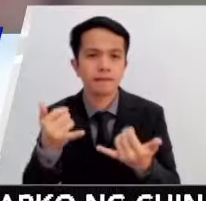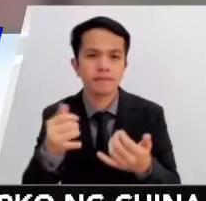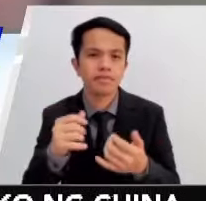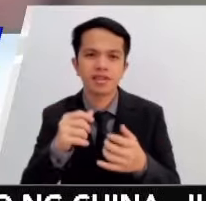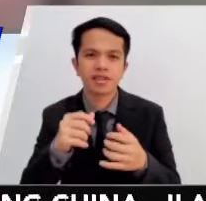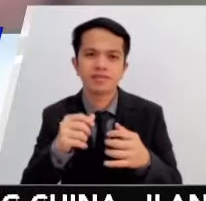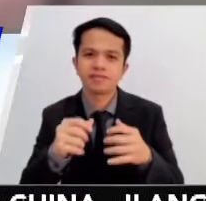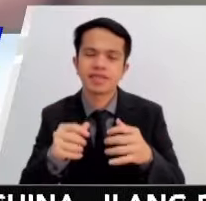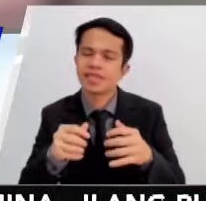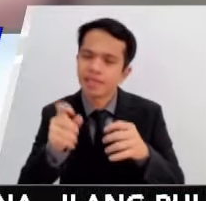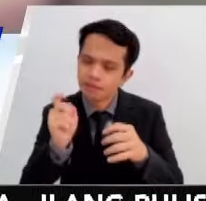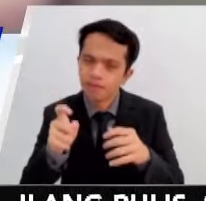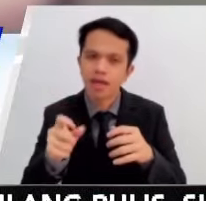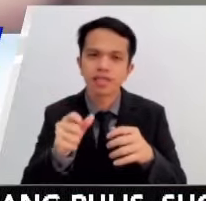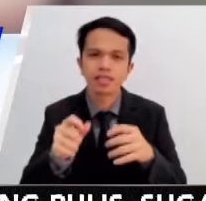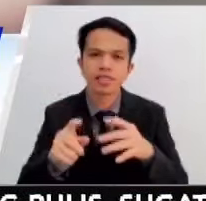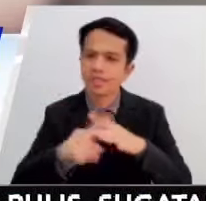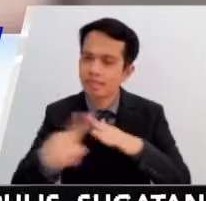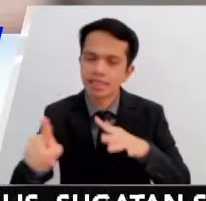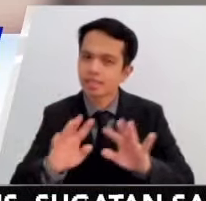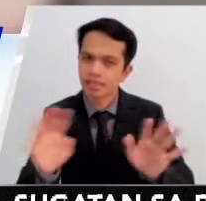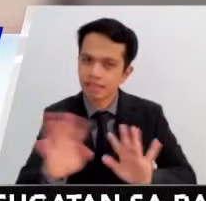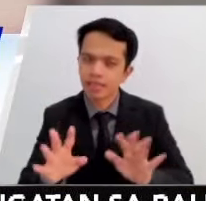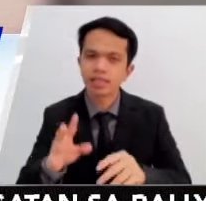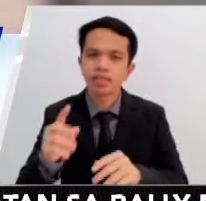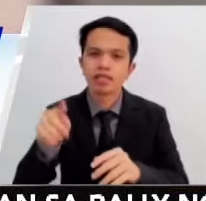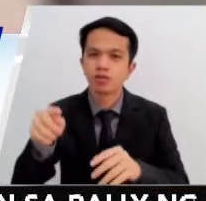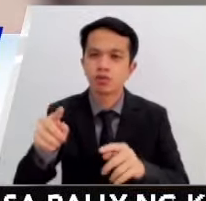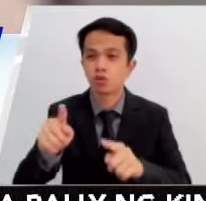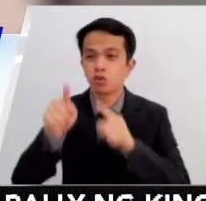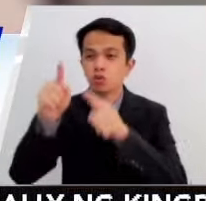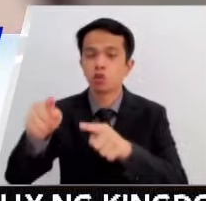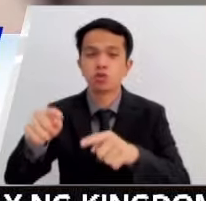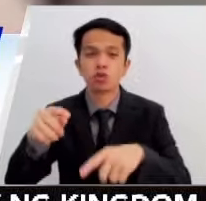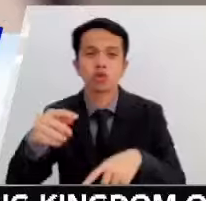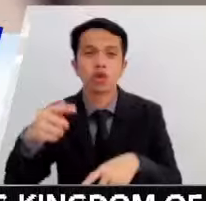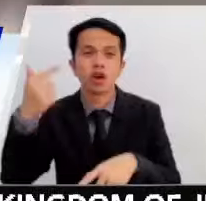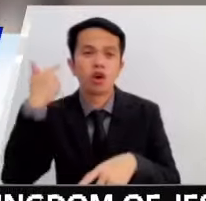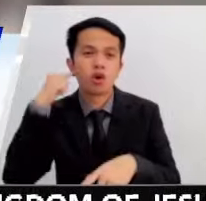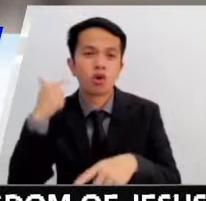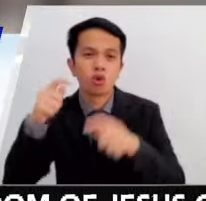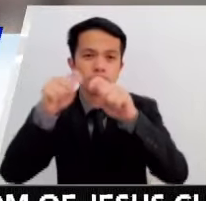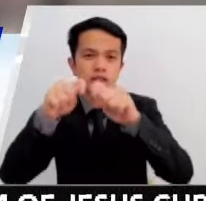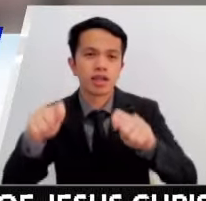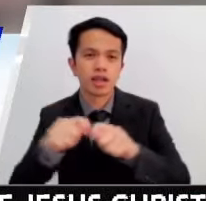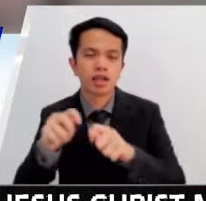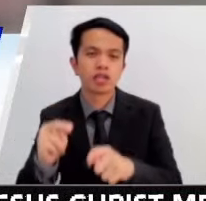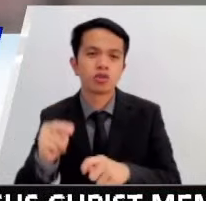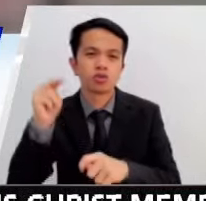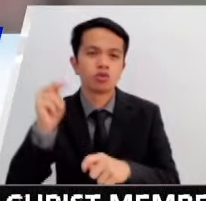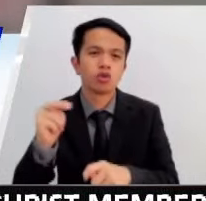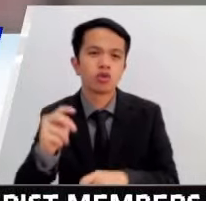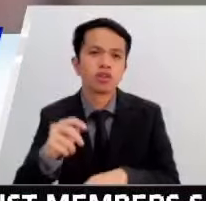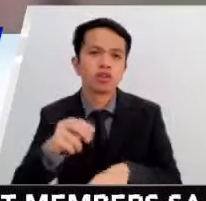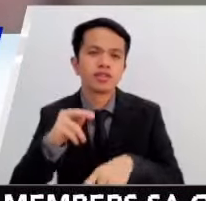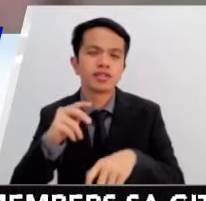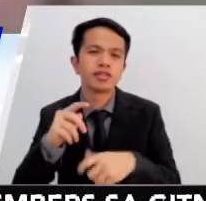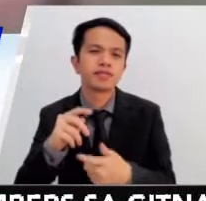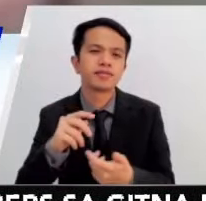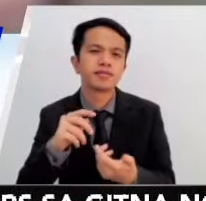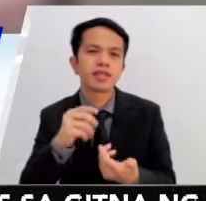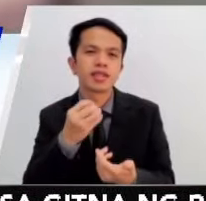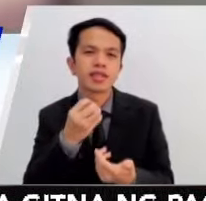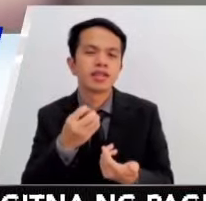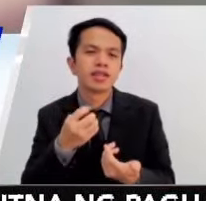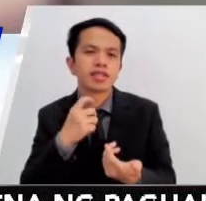makapunta sa Golden Triangle, sa Cambodia, sa Northern Thailand. Yun po muna ang priority natin. But as